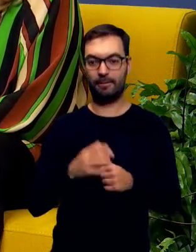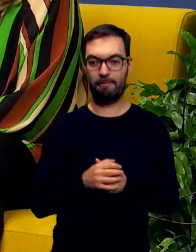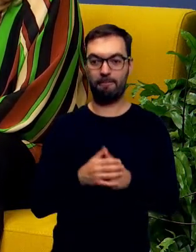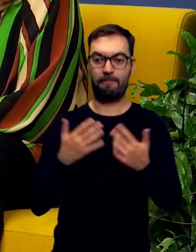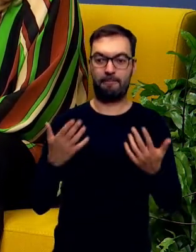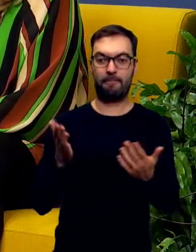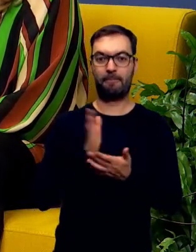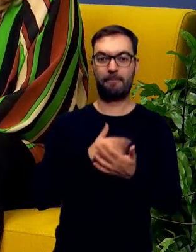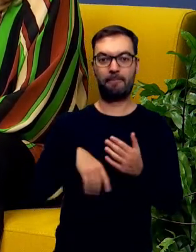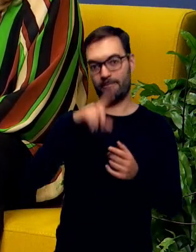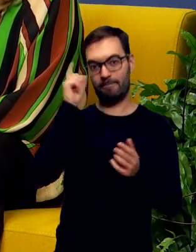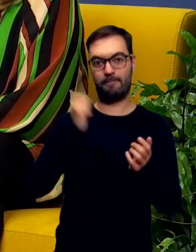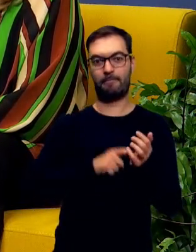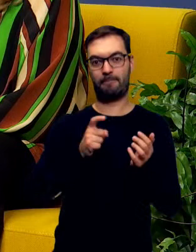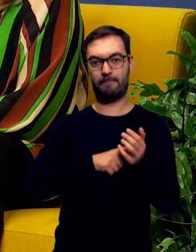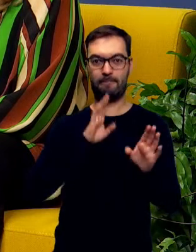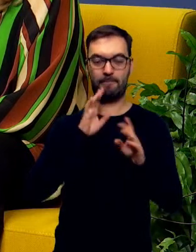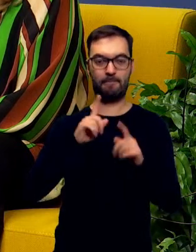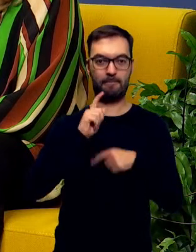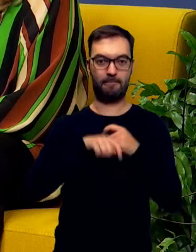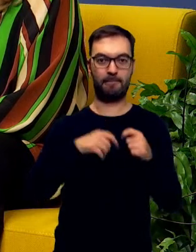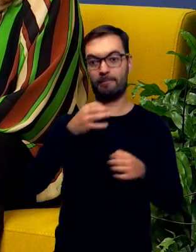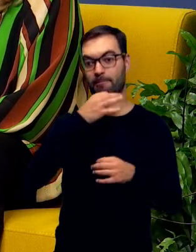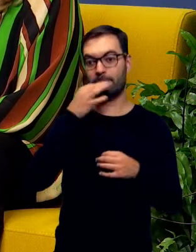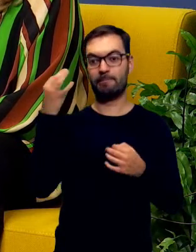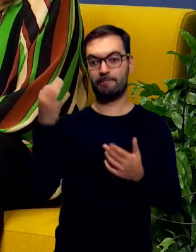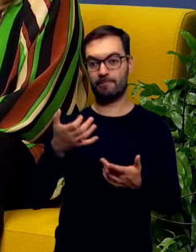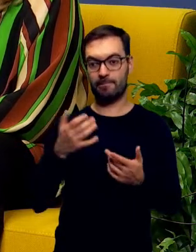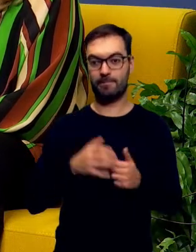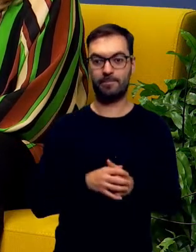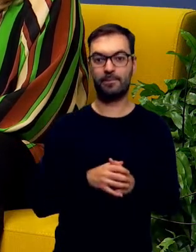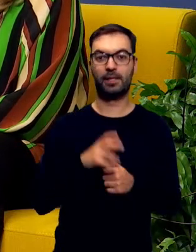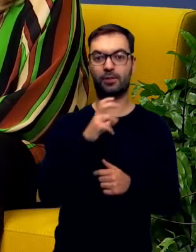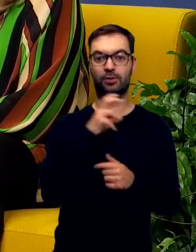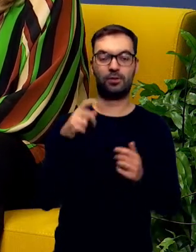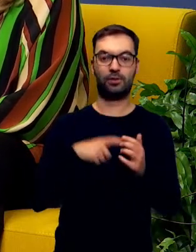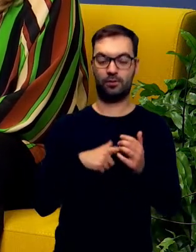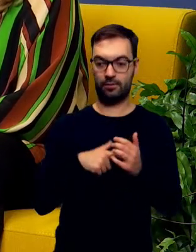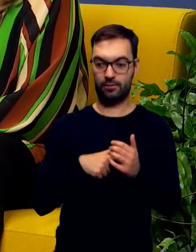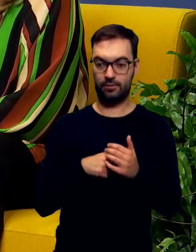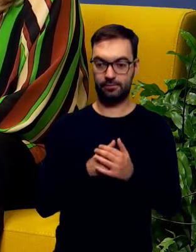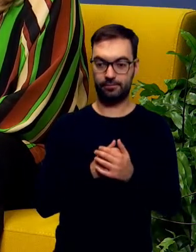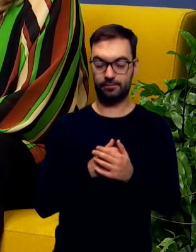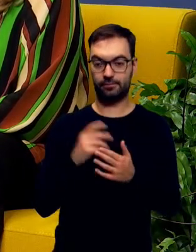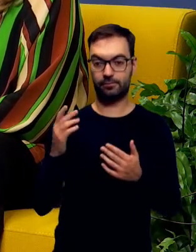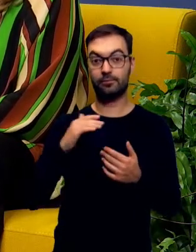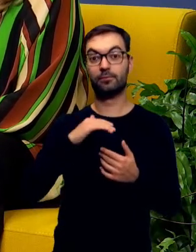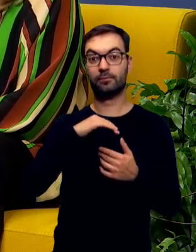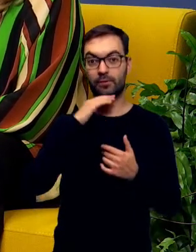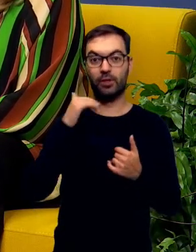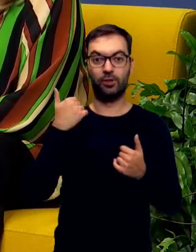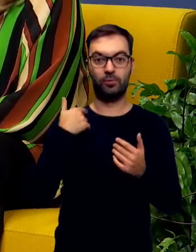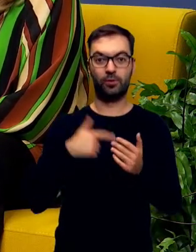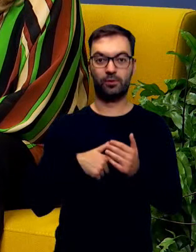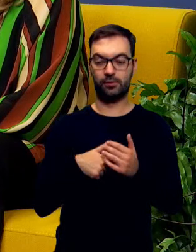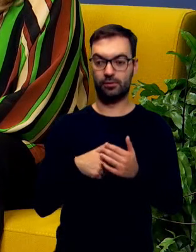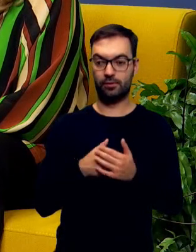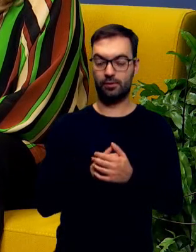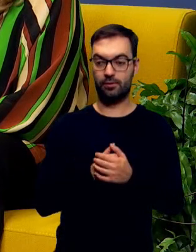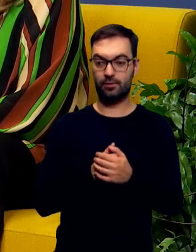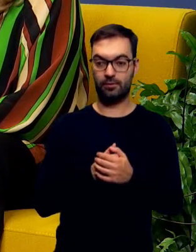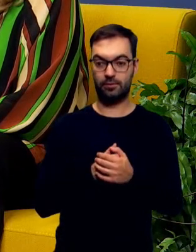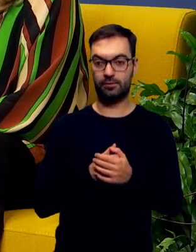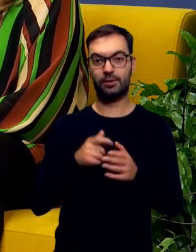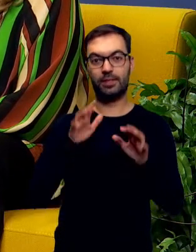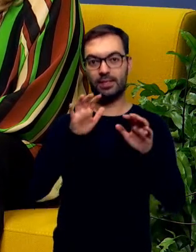No więc niektórzy domagają się tego typu rozstrzygnięć i pytanie o to, czy dostatecznie były,